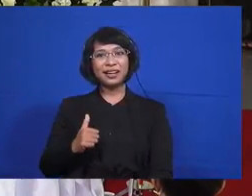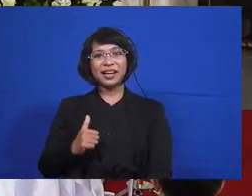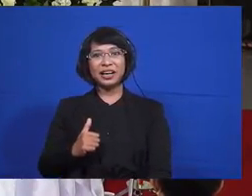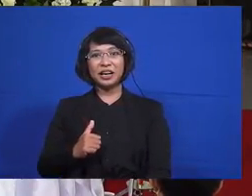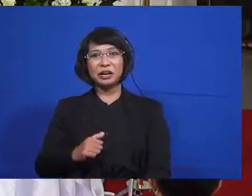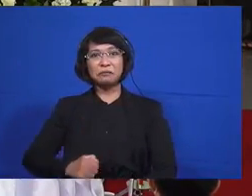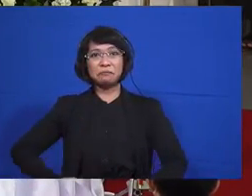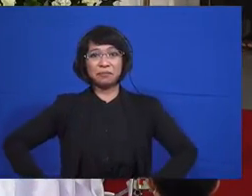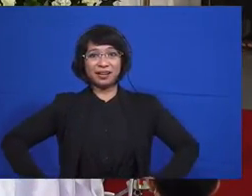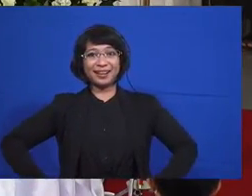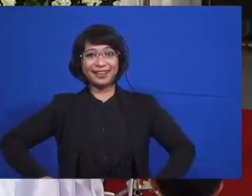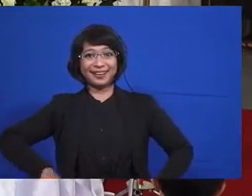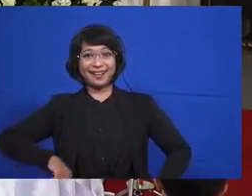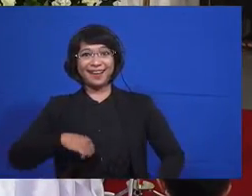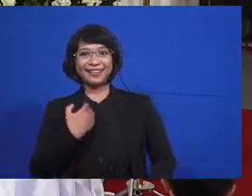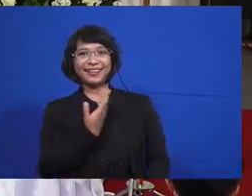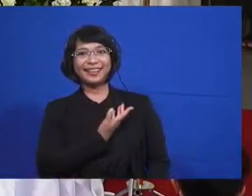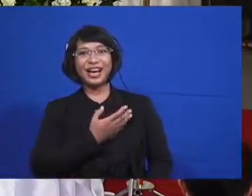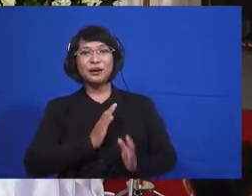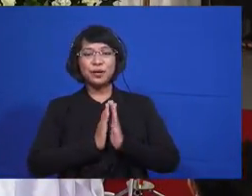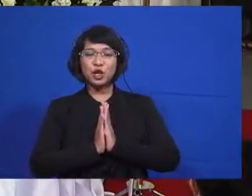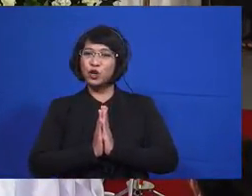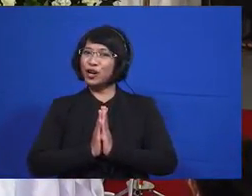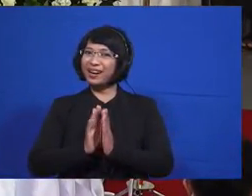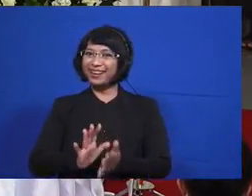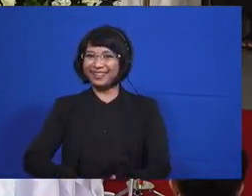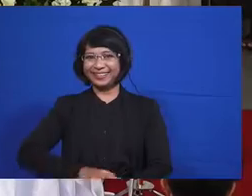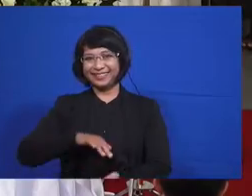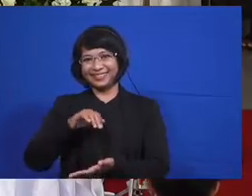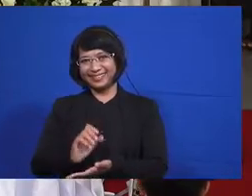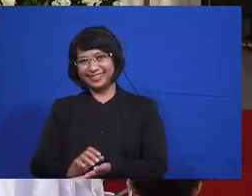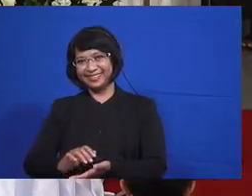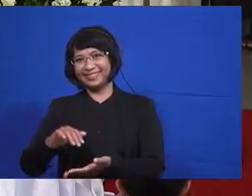beranilah kita berdoa.